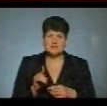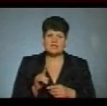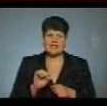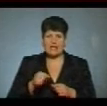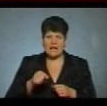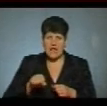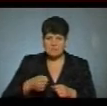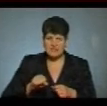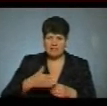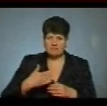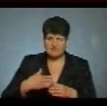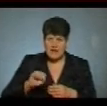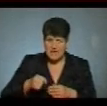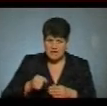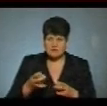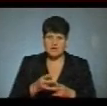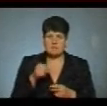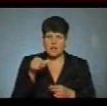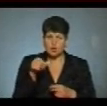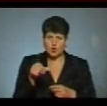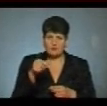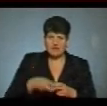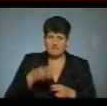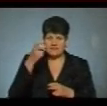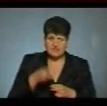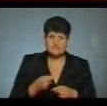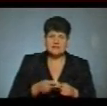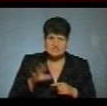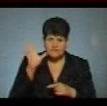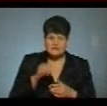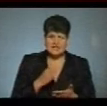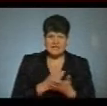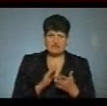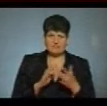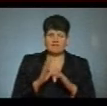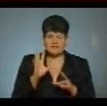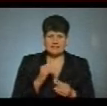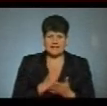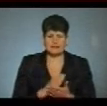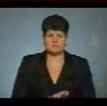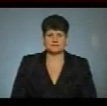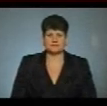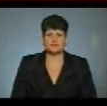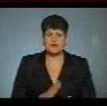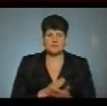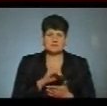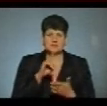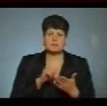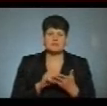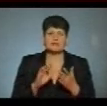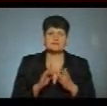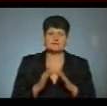клямки дверей, і кнопка ліфта, ви бачите, це все поширюється в інтернеті. Все є. Так. Маємо ще запитання з